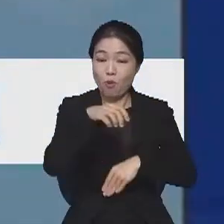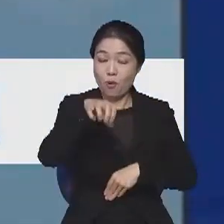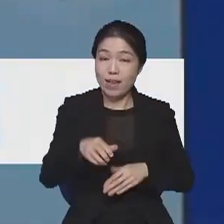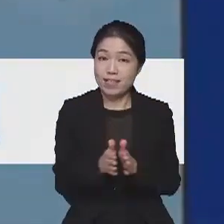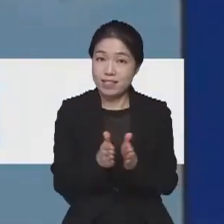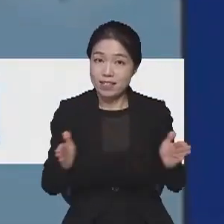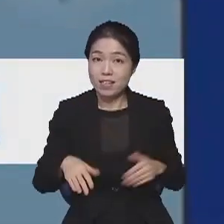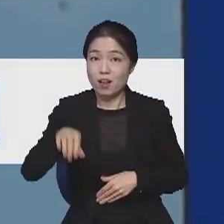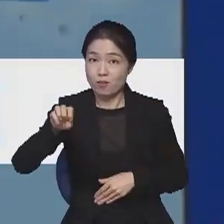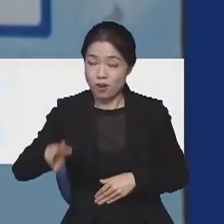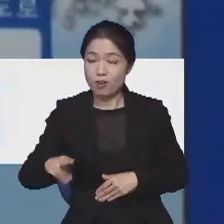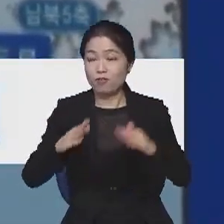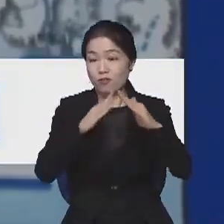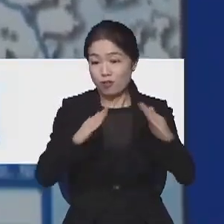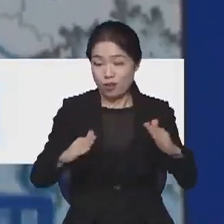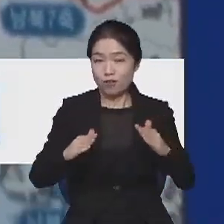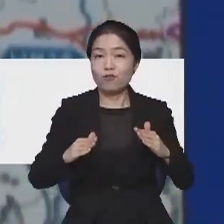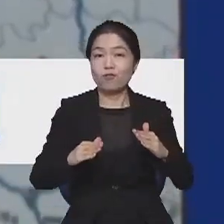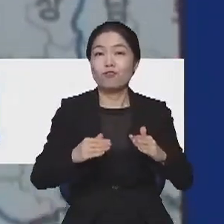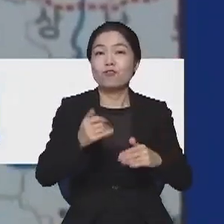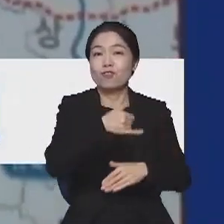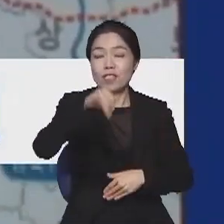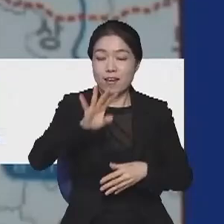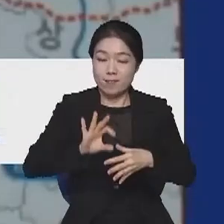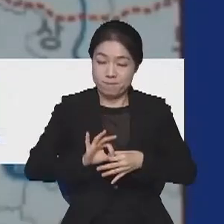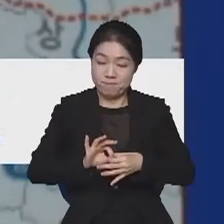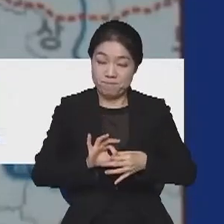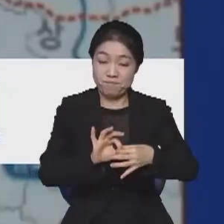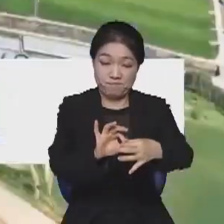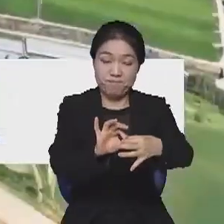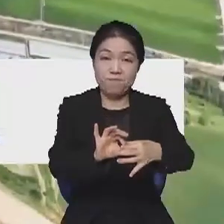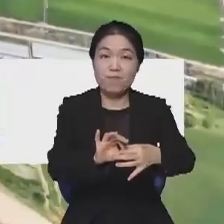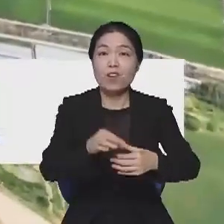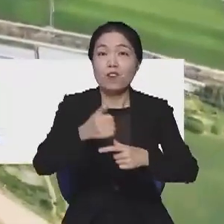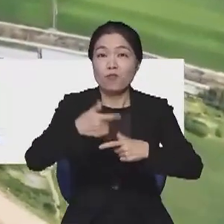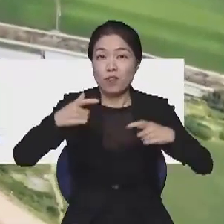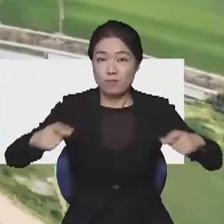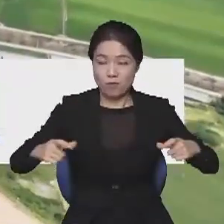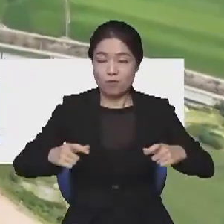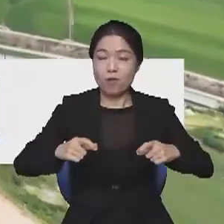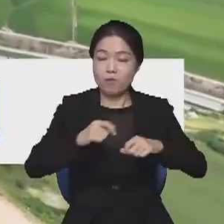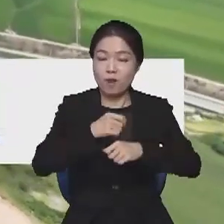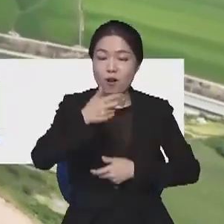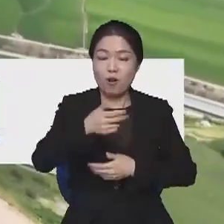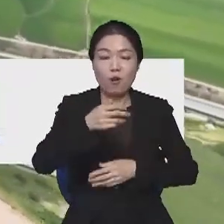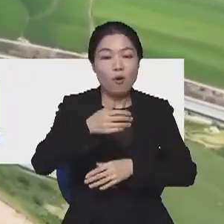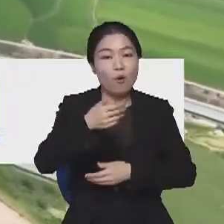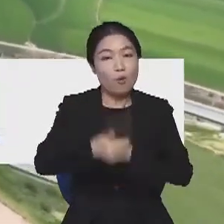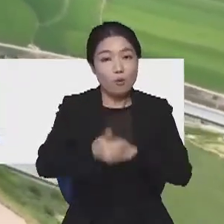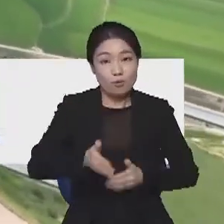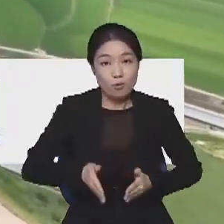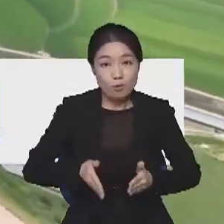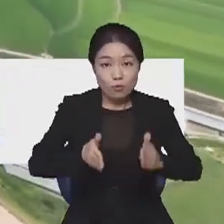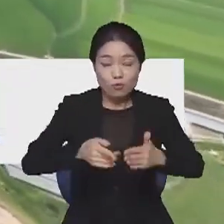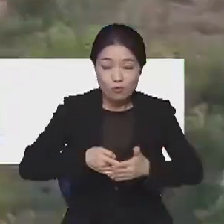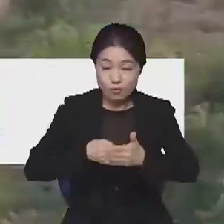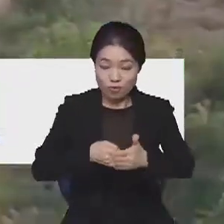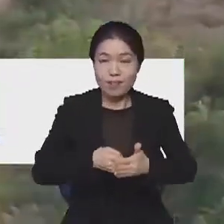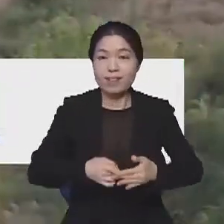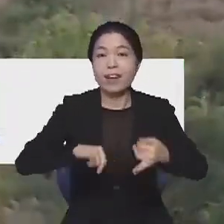시작해 광주와 전주를 거쳐 세종시를 바로 잇는 호남권 메가시티 고속도로를 추진하기로